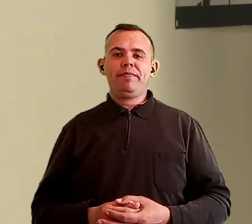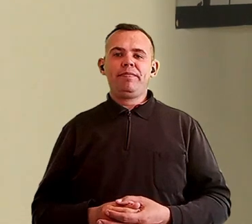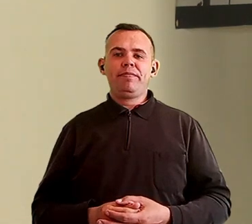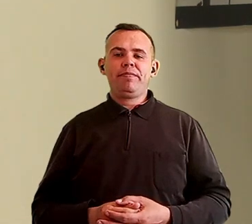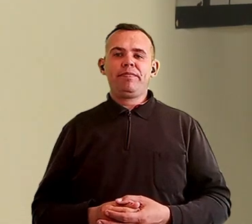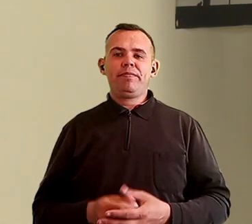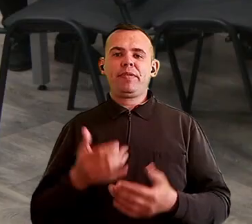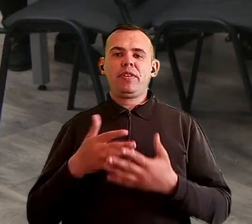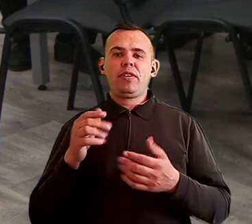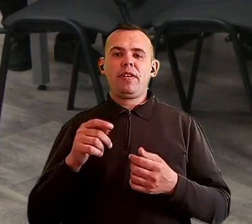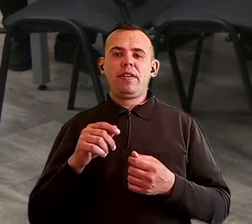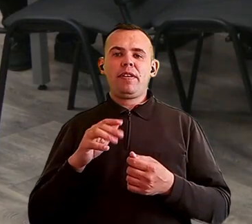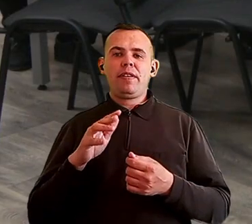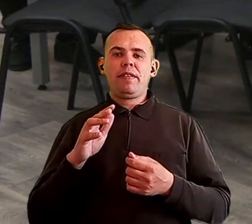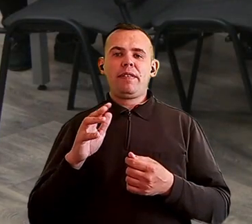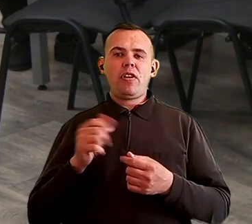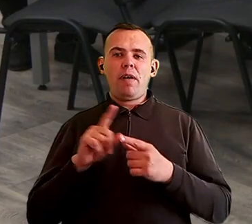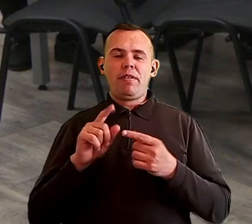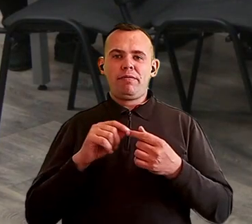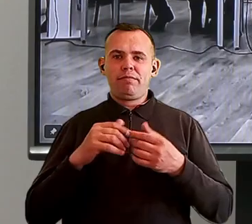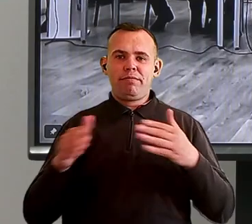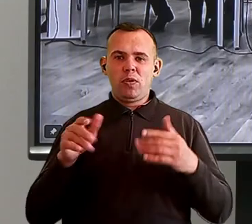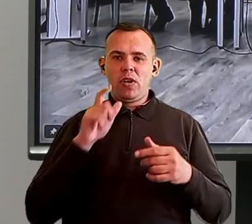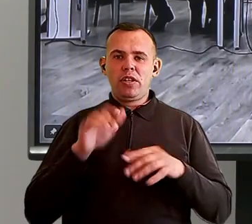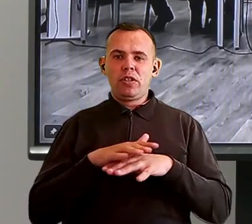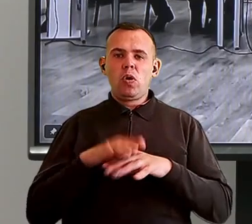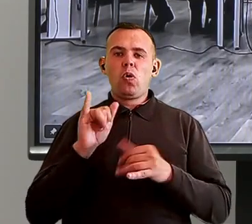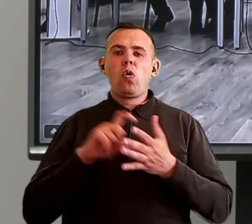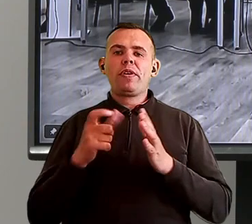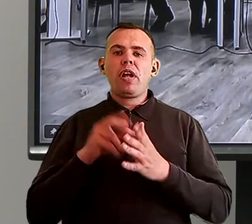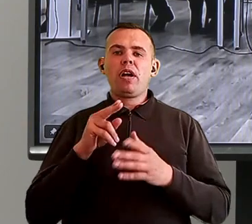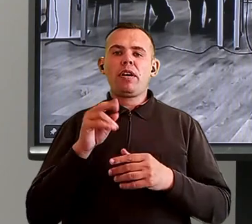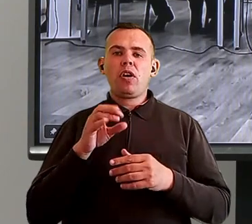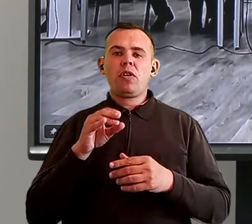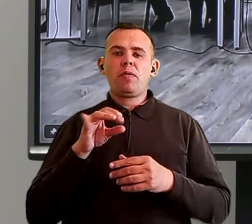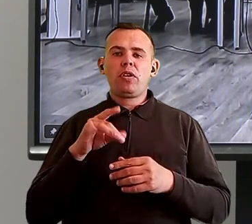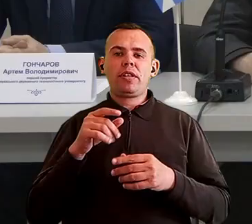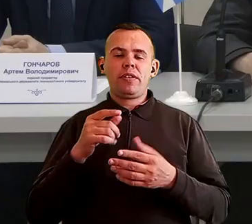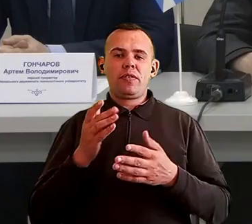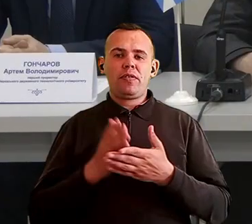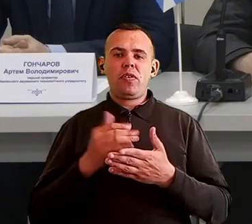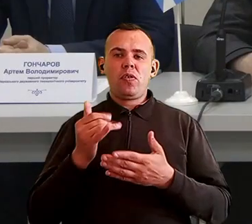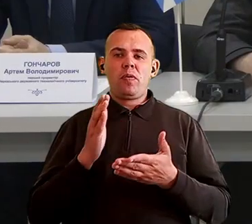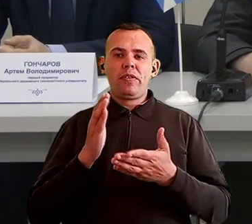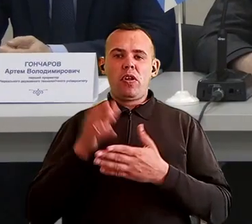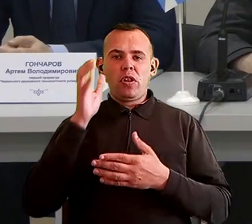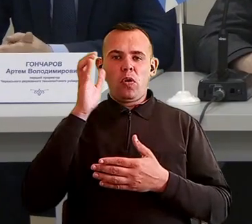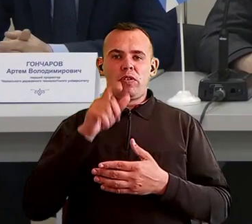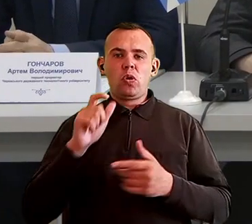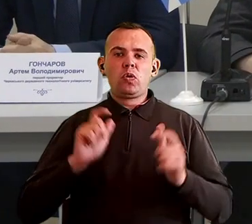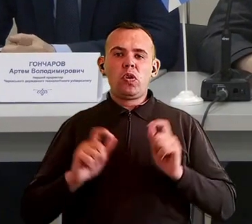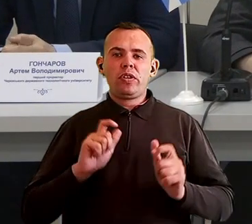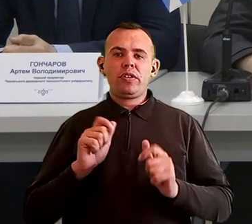роз'єднала український народ. У кімнаті ректор, проректори та декани по той бік екрану, науковці та студенти тих університетів, які